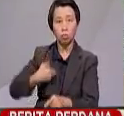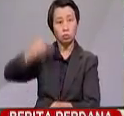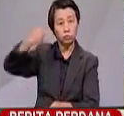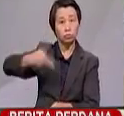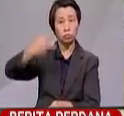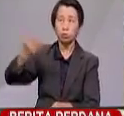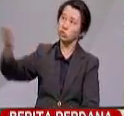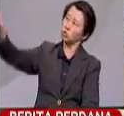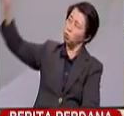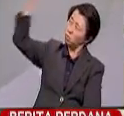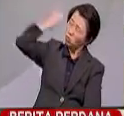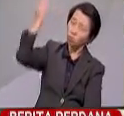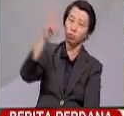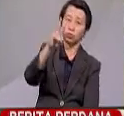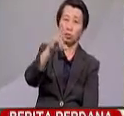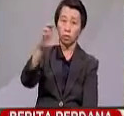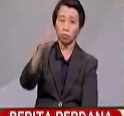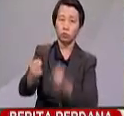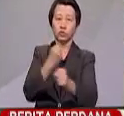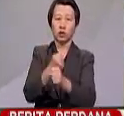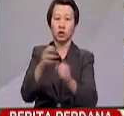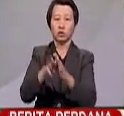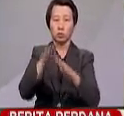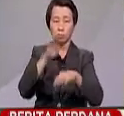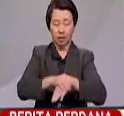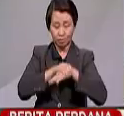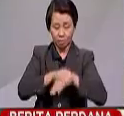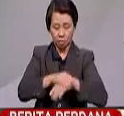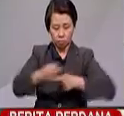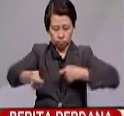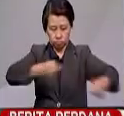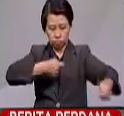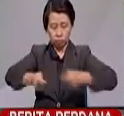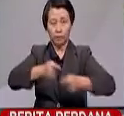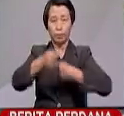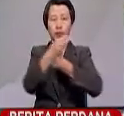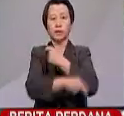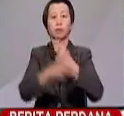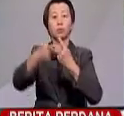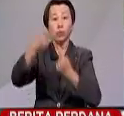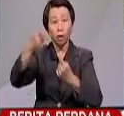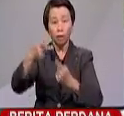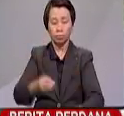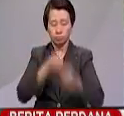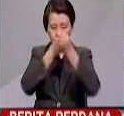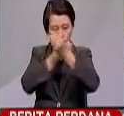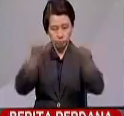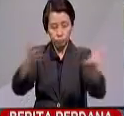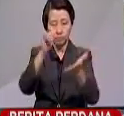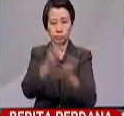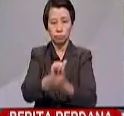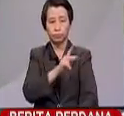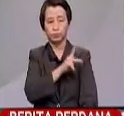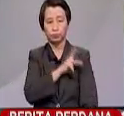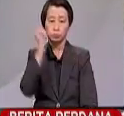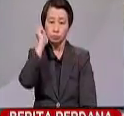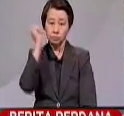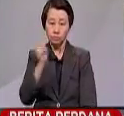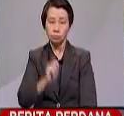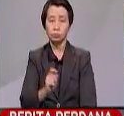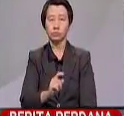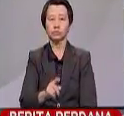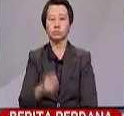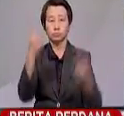sejarah hampir 200 tahun ketika pihak Inggeris masih mentadbir negeri itu. Mengumumkan perkara itu, Ketua Setiausaha